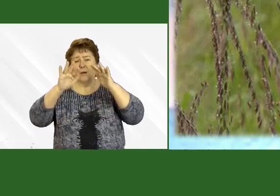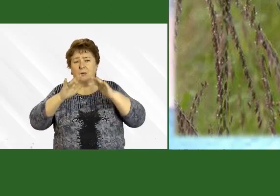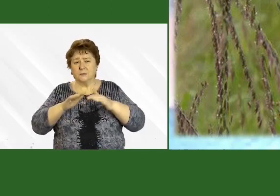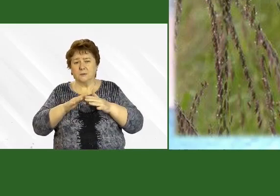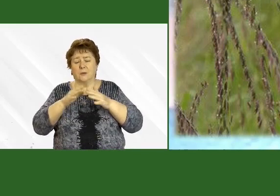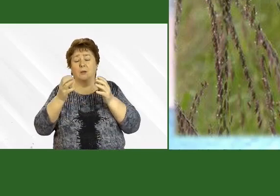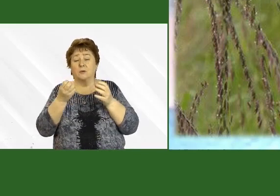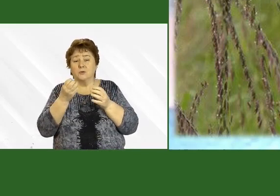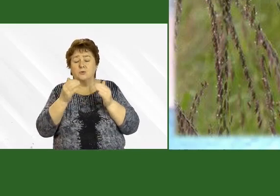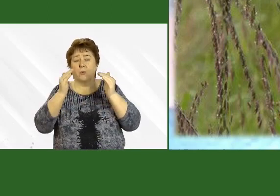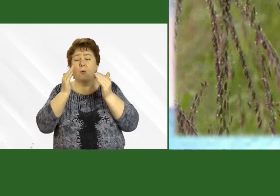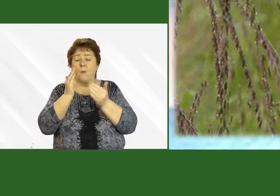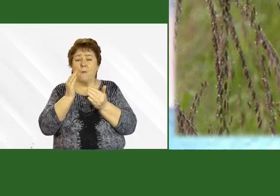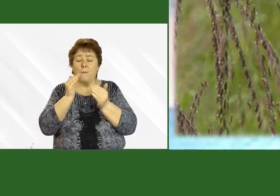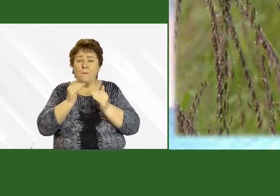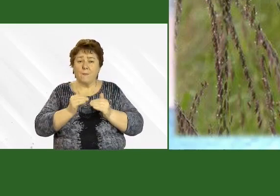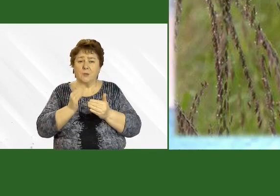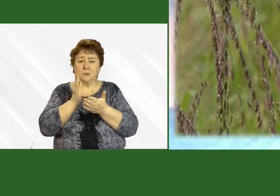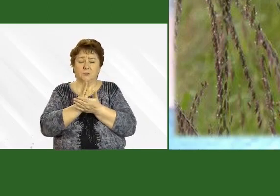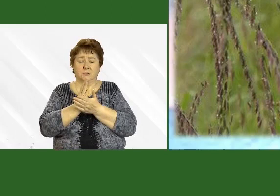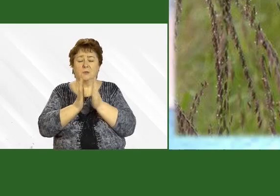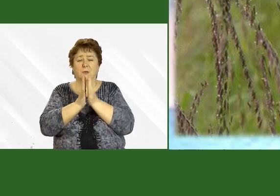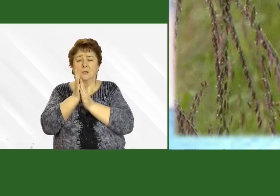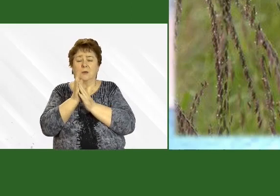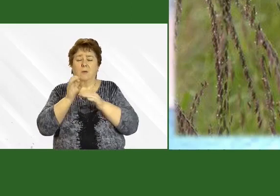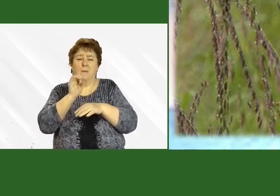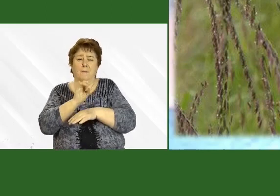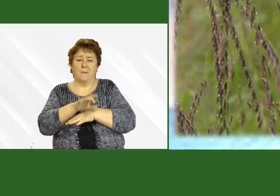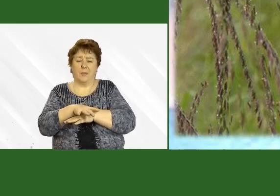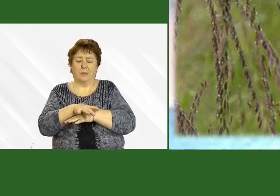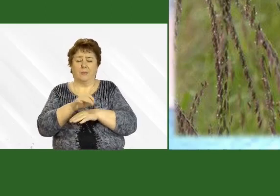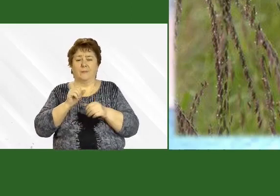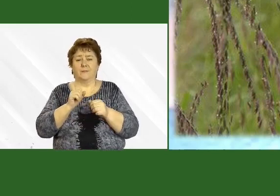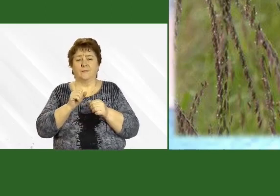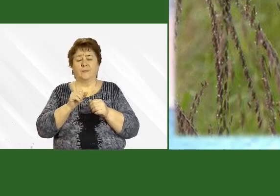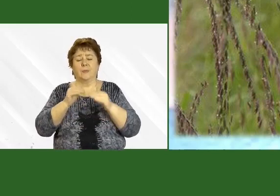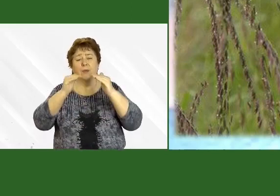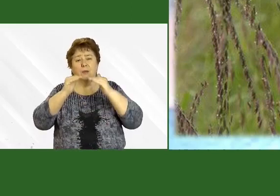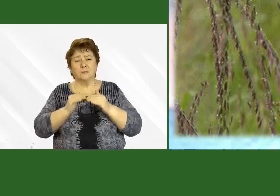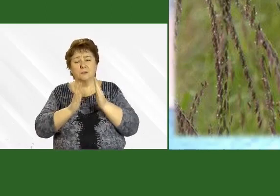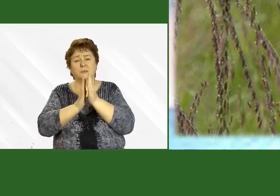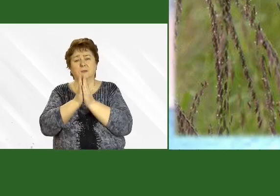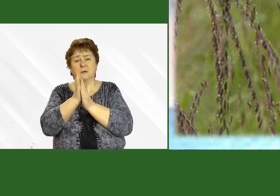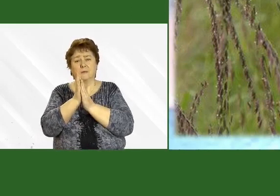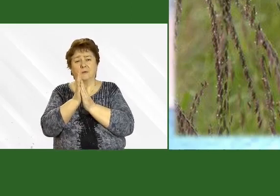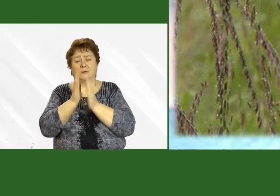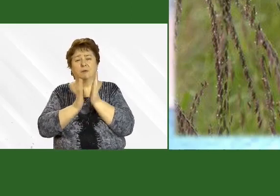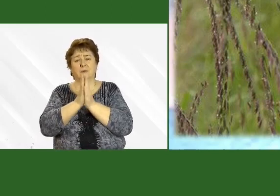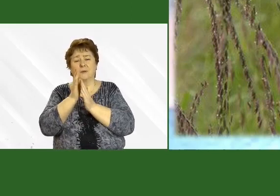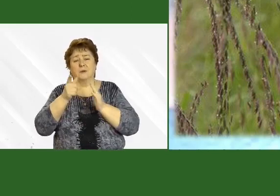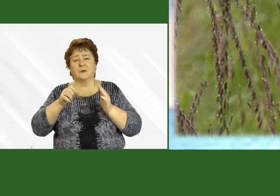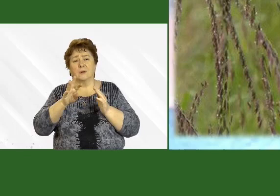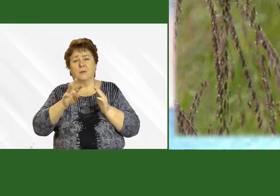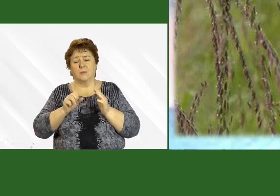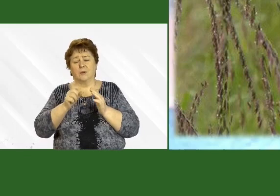еще меньше и растительной становится беднее низкие травы трава грамма